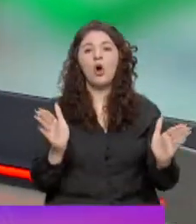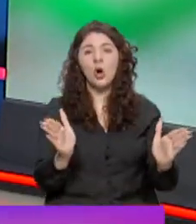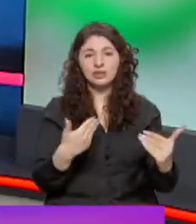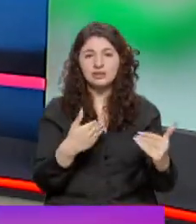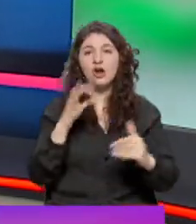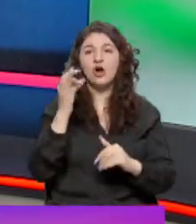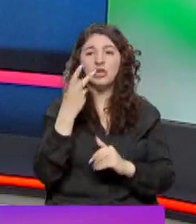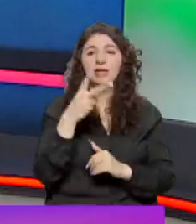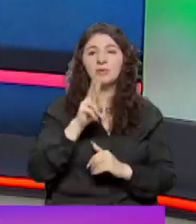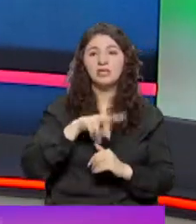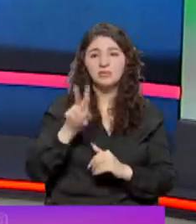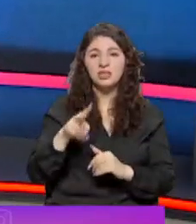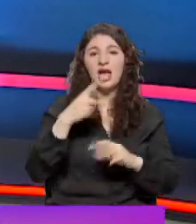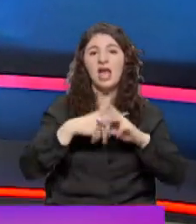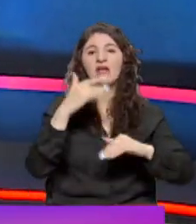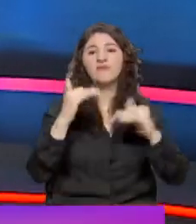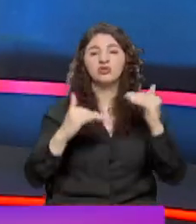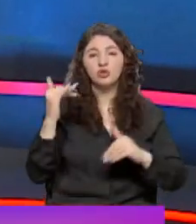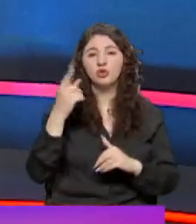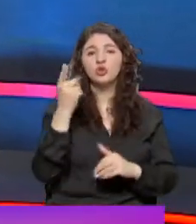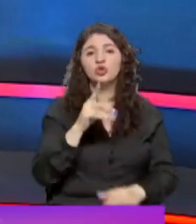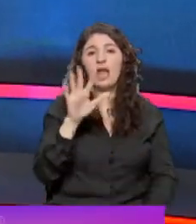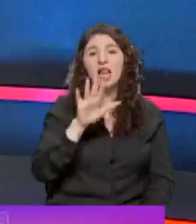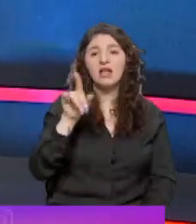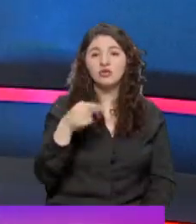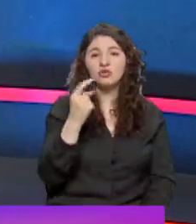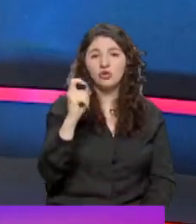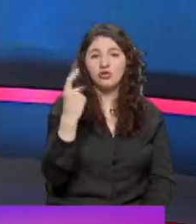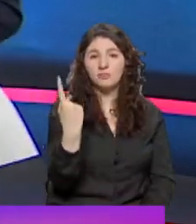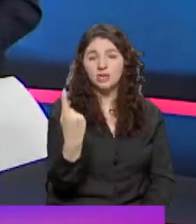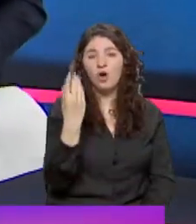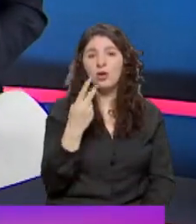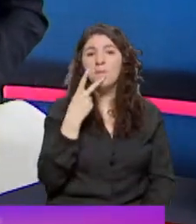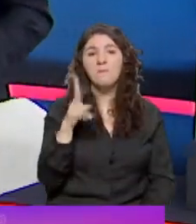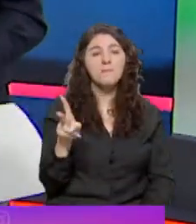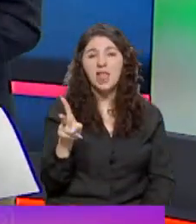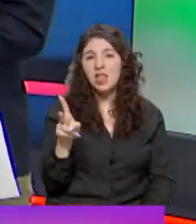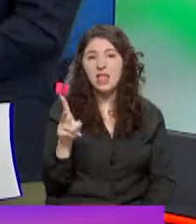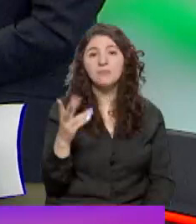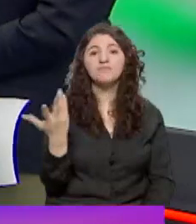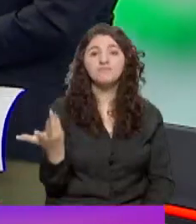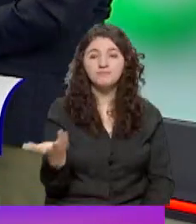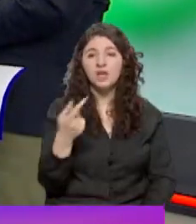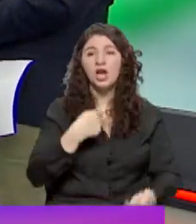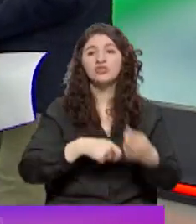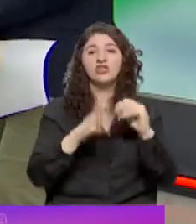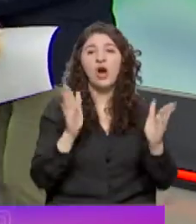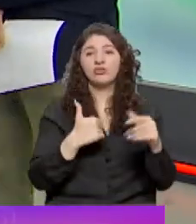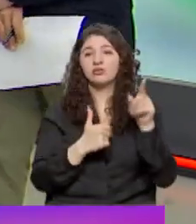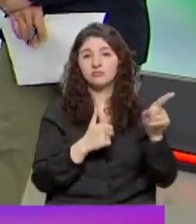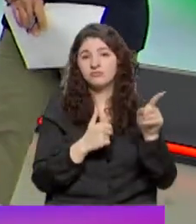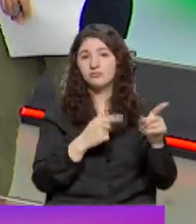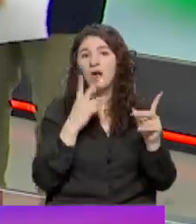Odası Ocak 2022 enflasyonu yüzde 50.90 bir olarak açıklandı Ticaret